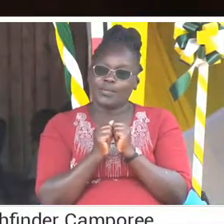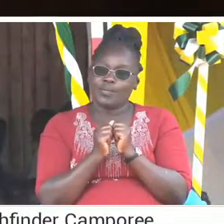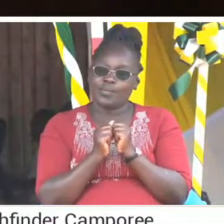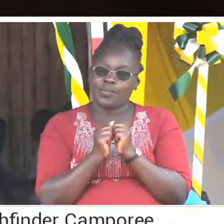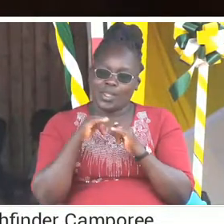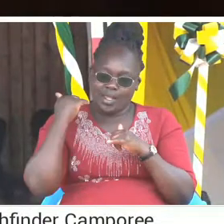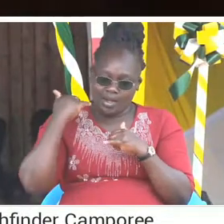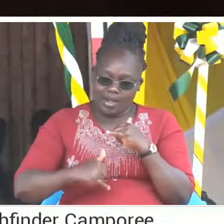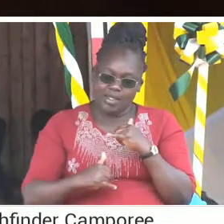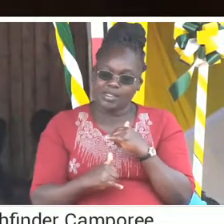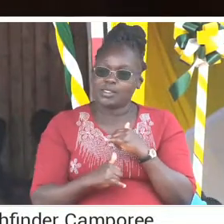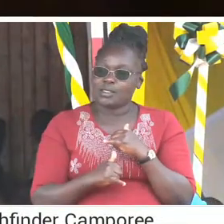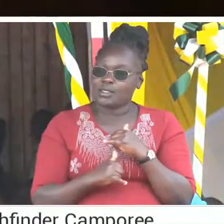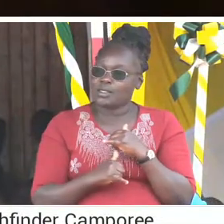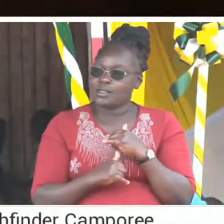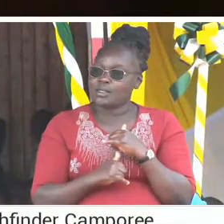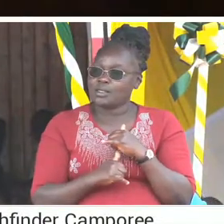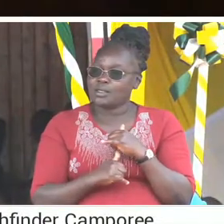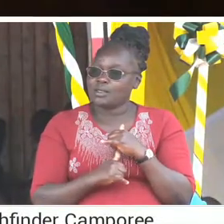Mwisho,